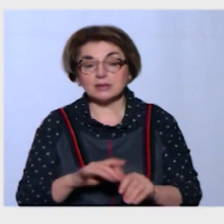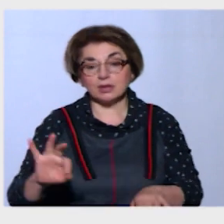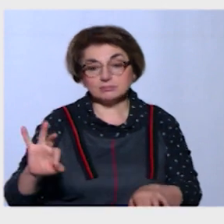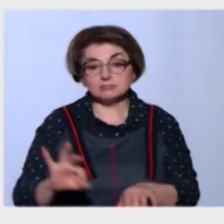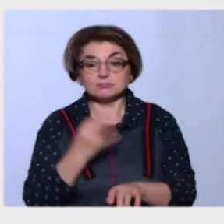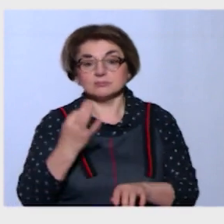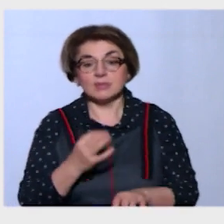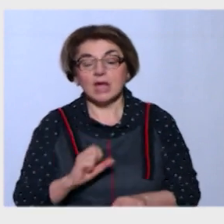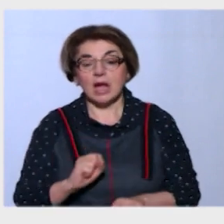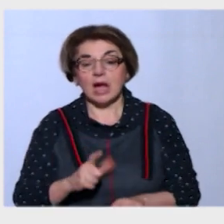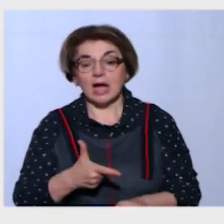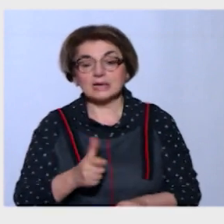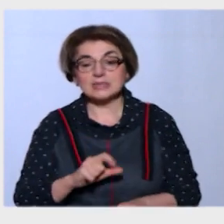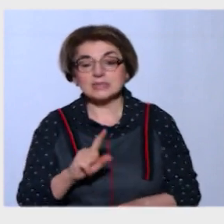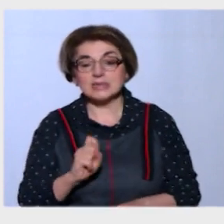ესე იგი,